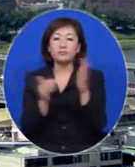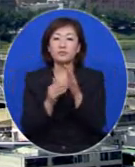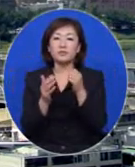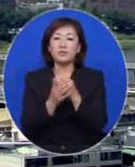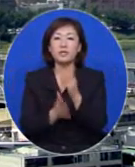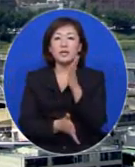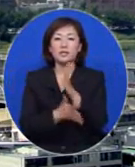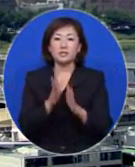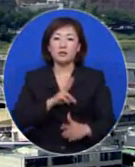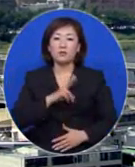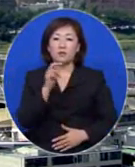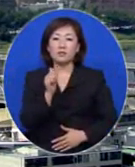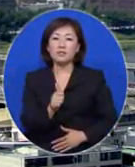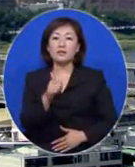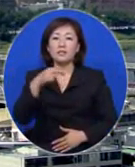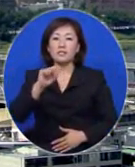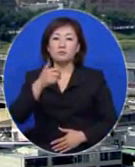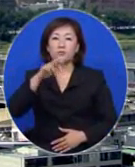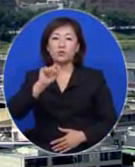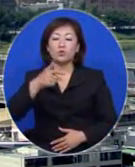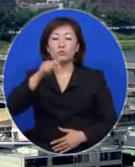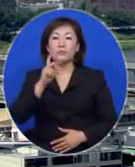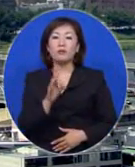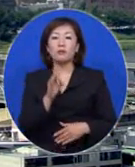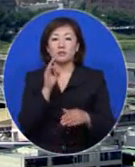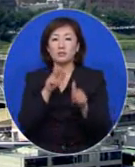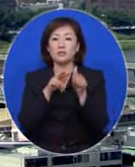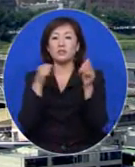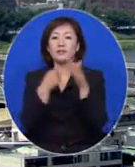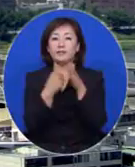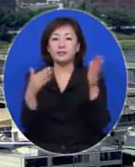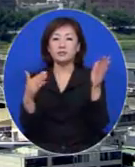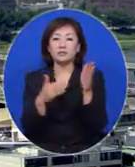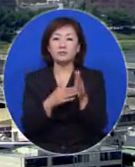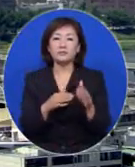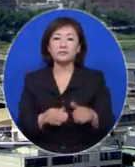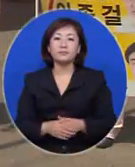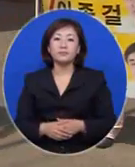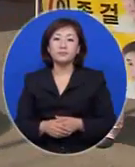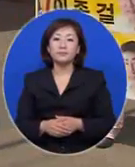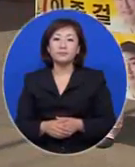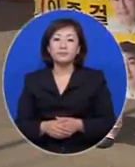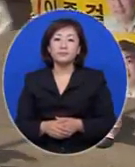울산시당 위원장으로는 심규명 씨가 선출됐습니다. 보도에 선우석 기자입니다.